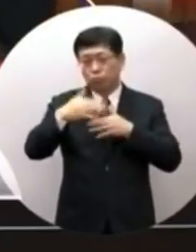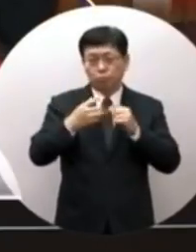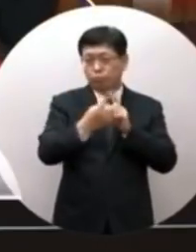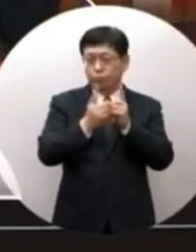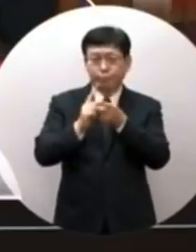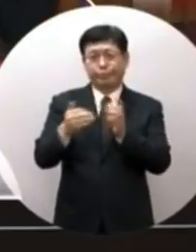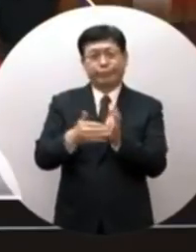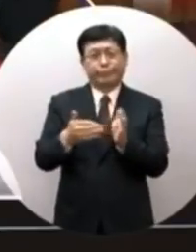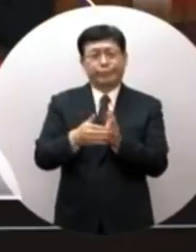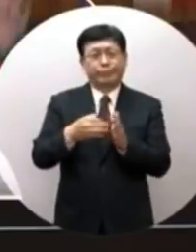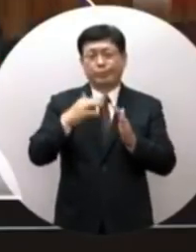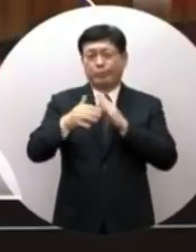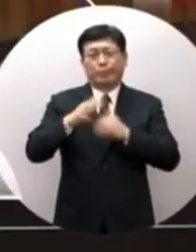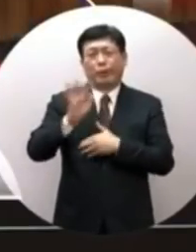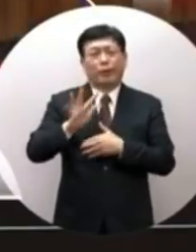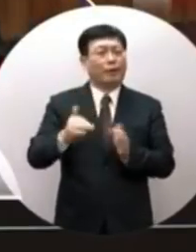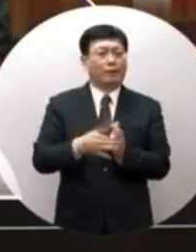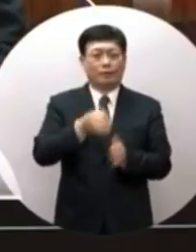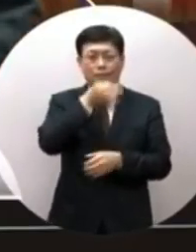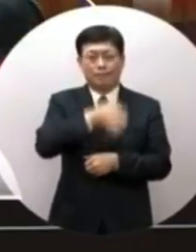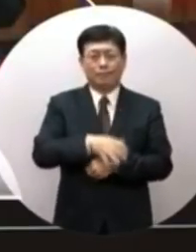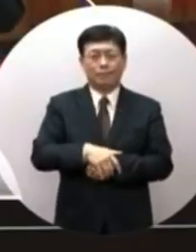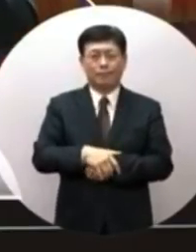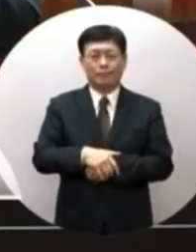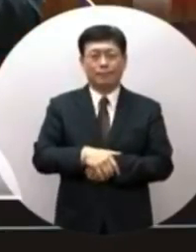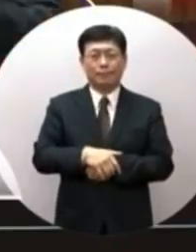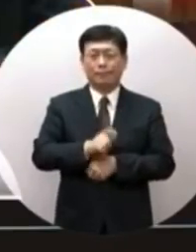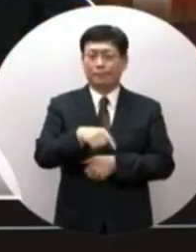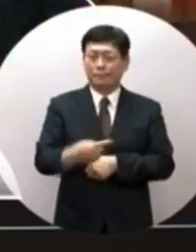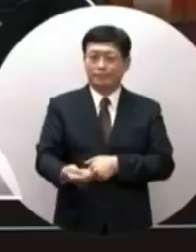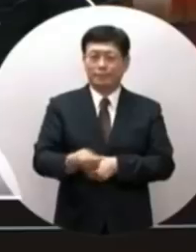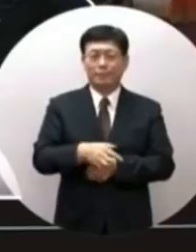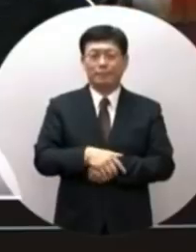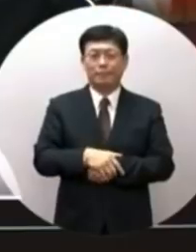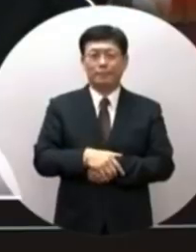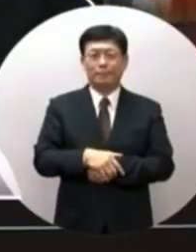平，不要有战争就可以。 对了， 好，过来，